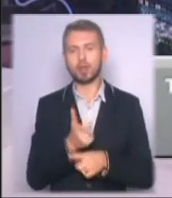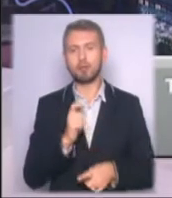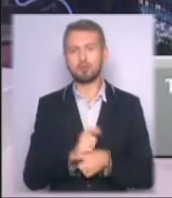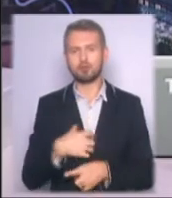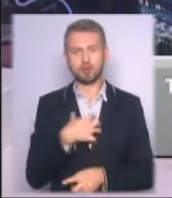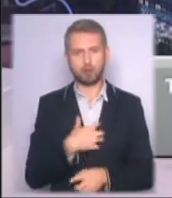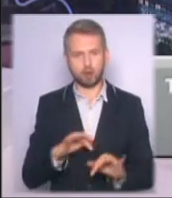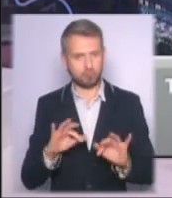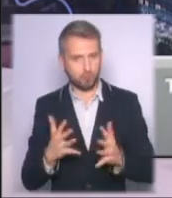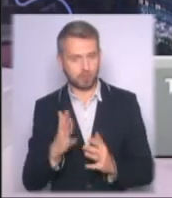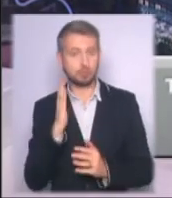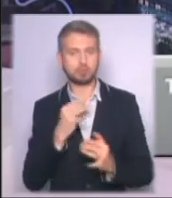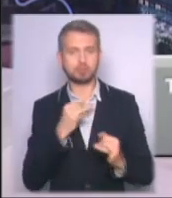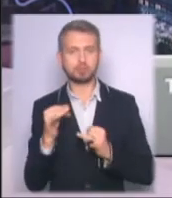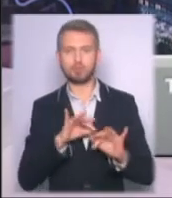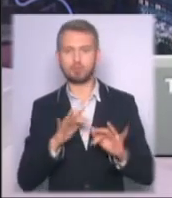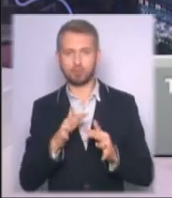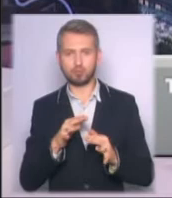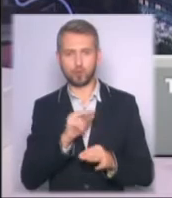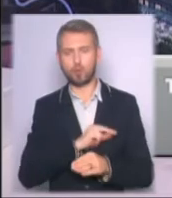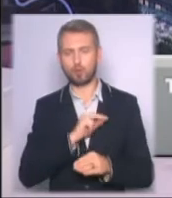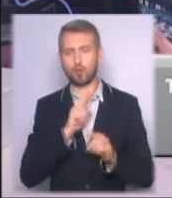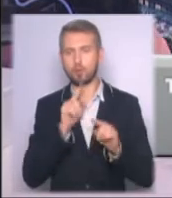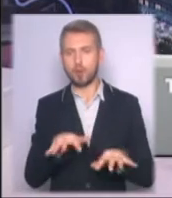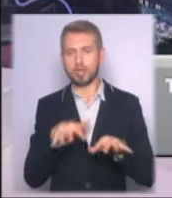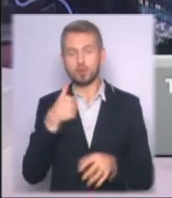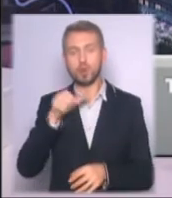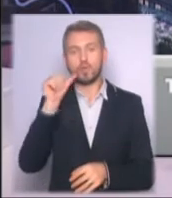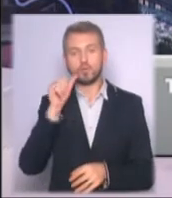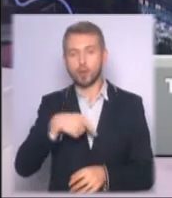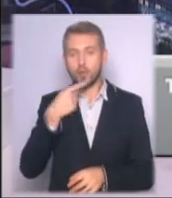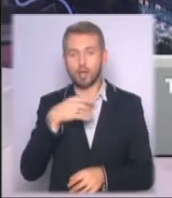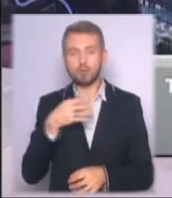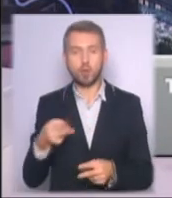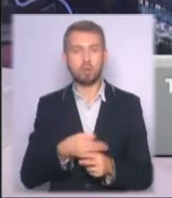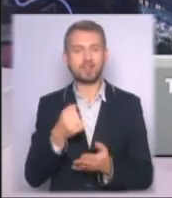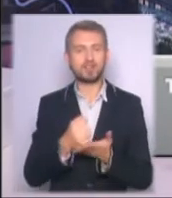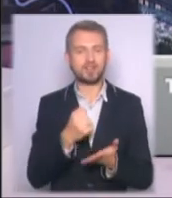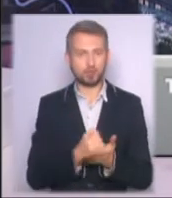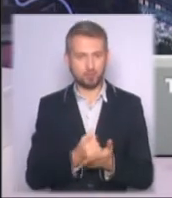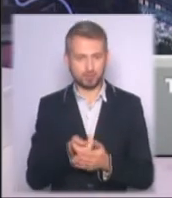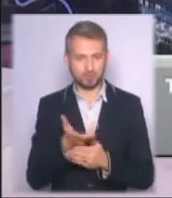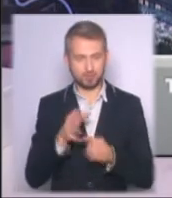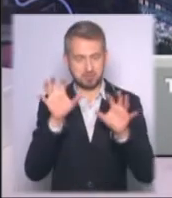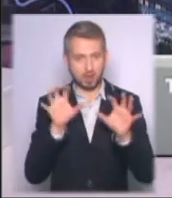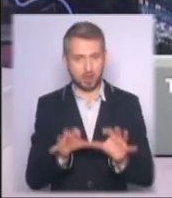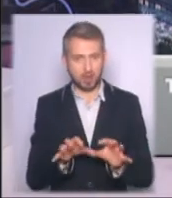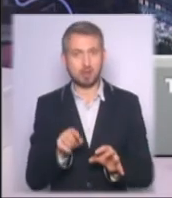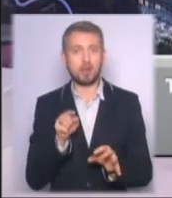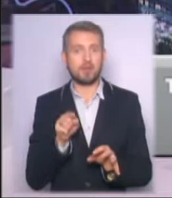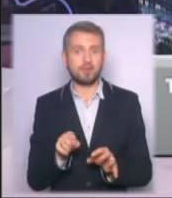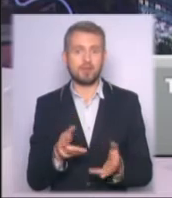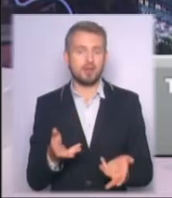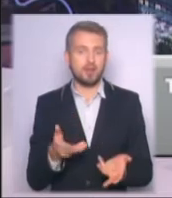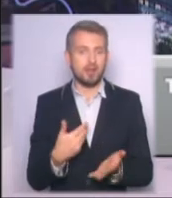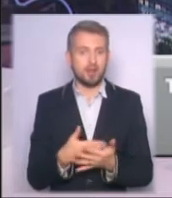події, поговоримо про роботу парламенту. Власне, вчора ми говорили про безвізовий пакет. Власне, він відійшов, як би